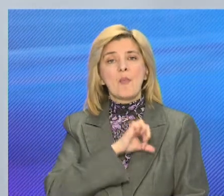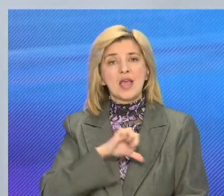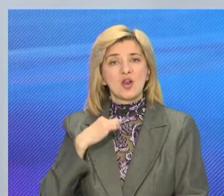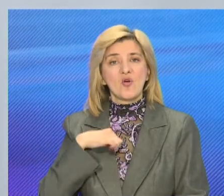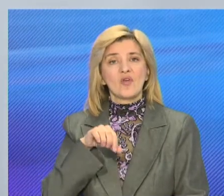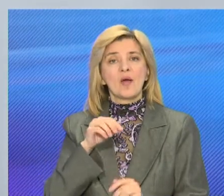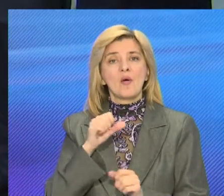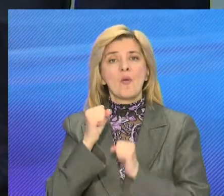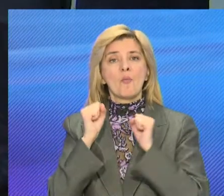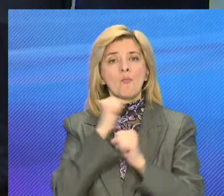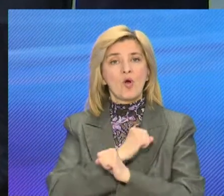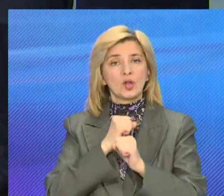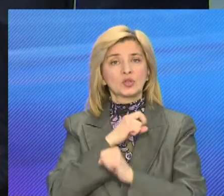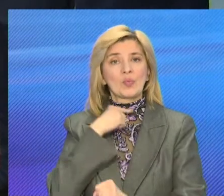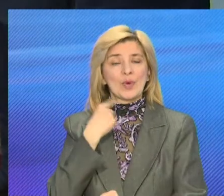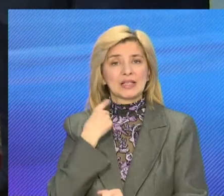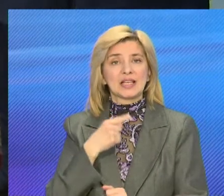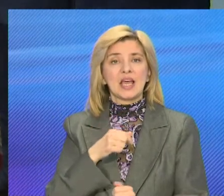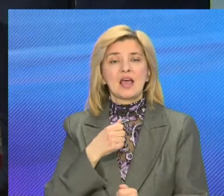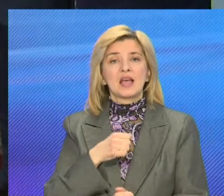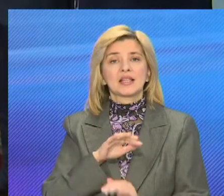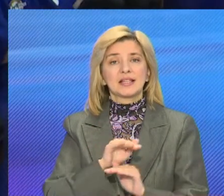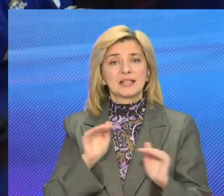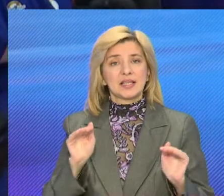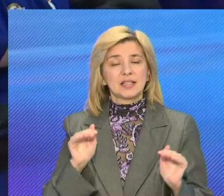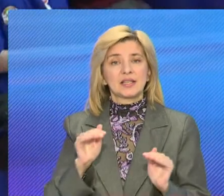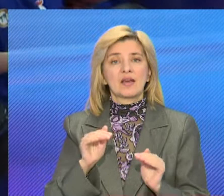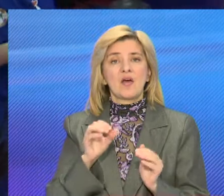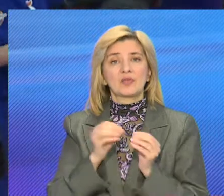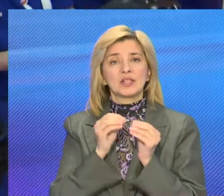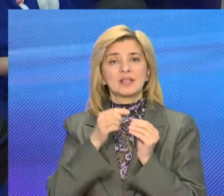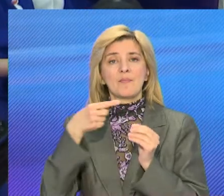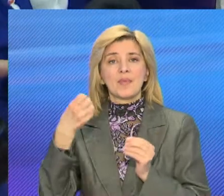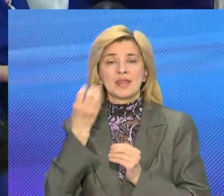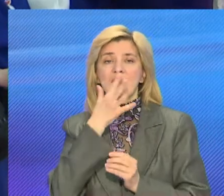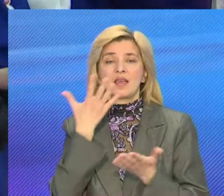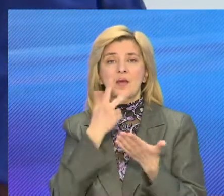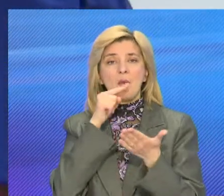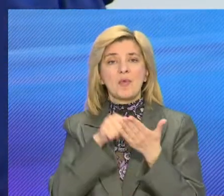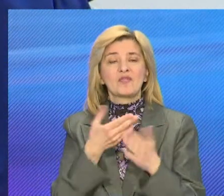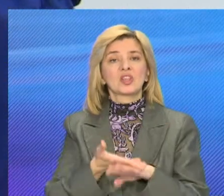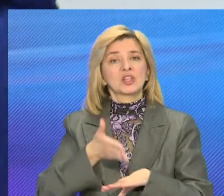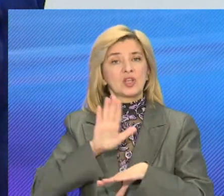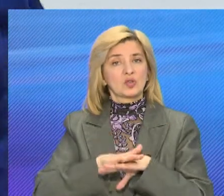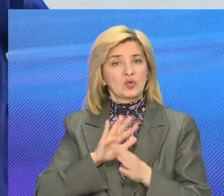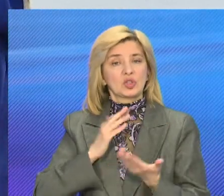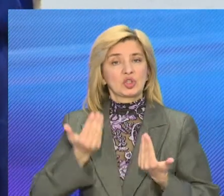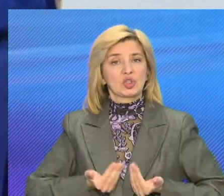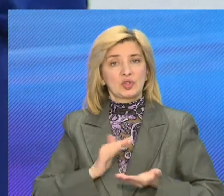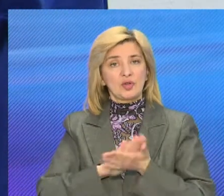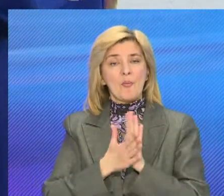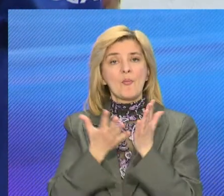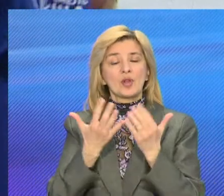Дякуючи ініцыятыве дзеці ва ўзросце ад 10 до 15 гадоў, якія трапілі ў няпростыя жыццёвыя сітуацыі, атрымалі магчымасць